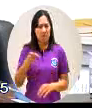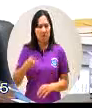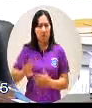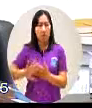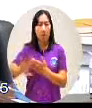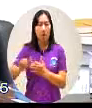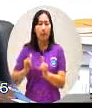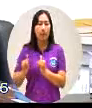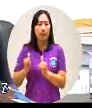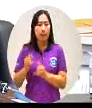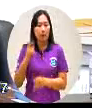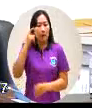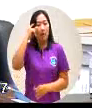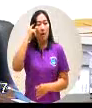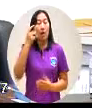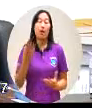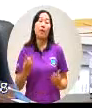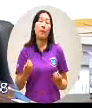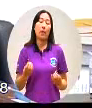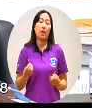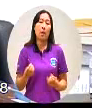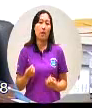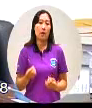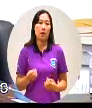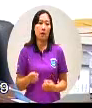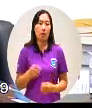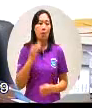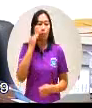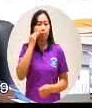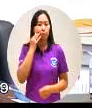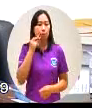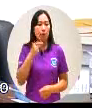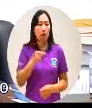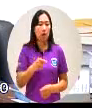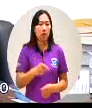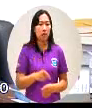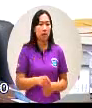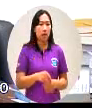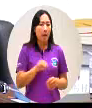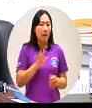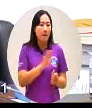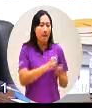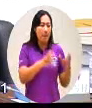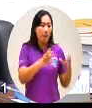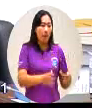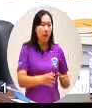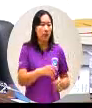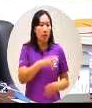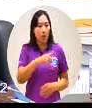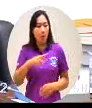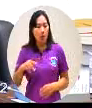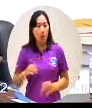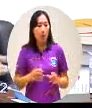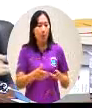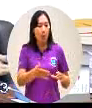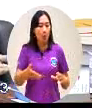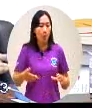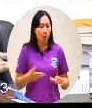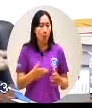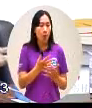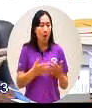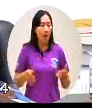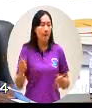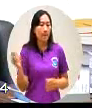底你起70%、30%去做绿地，甚至做游泳池、做网啊球，外口的居民也是无感